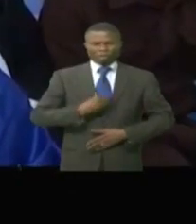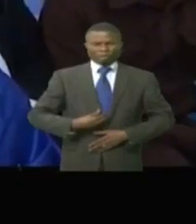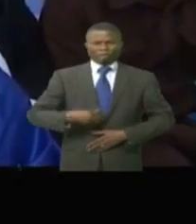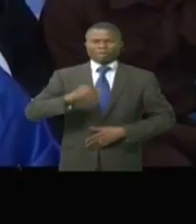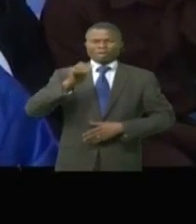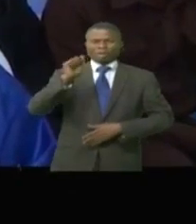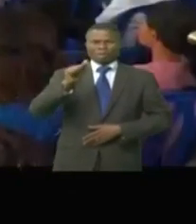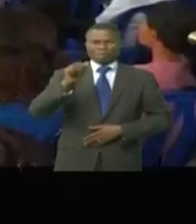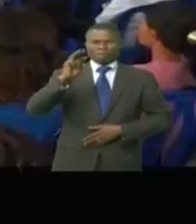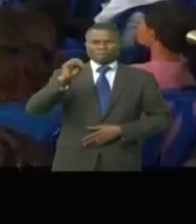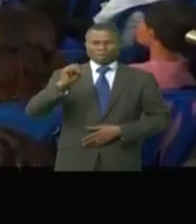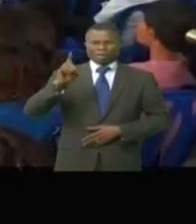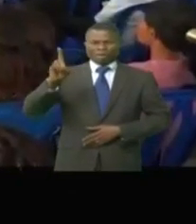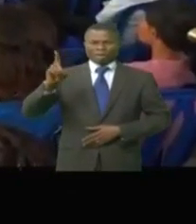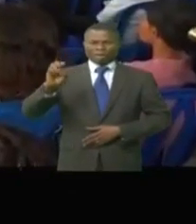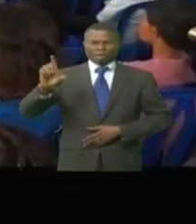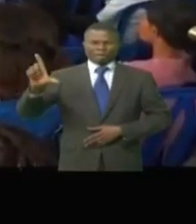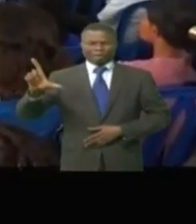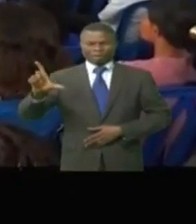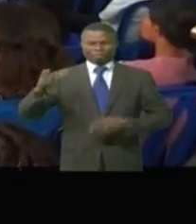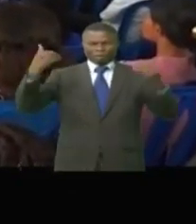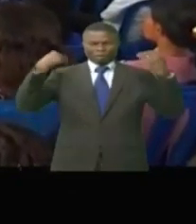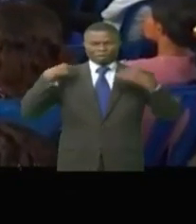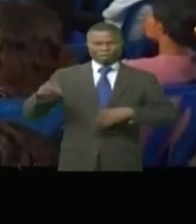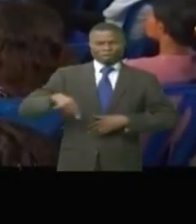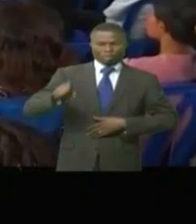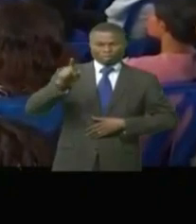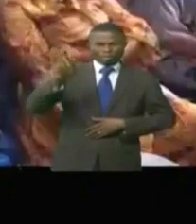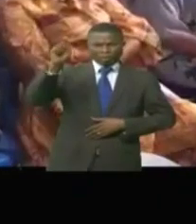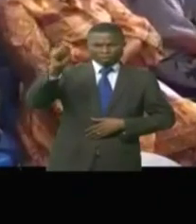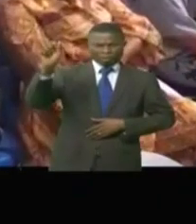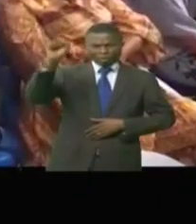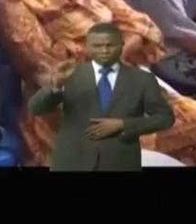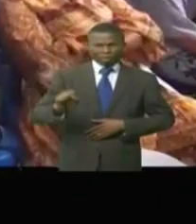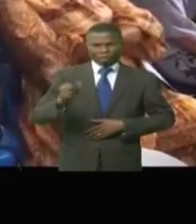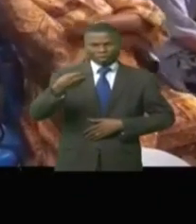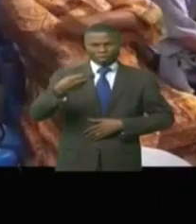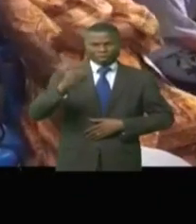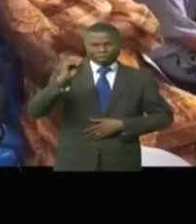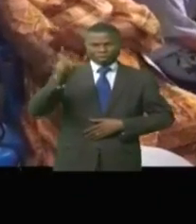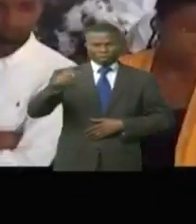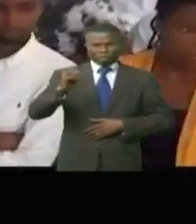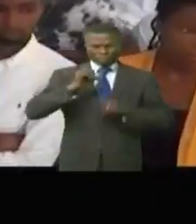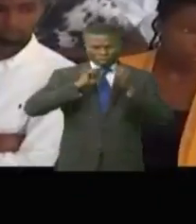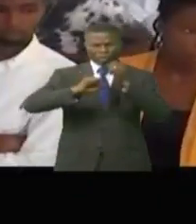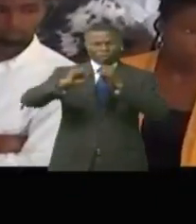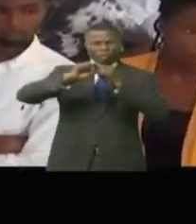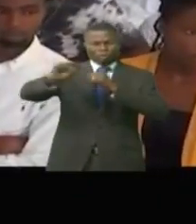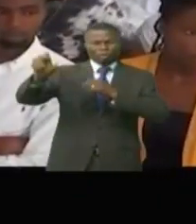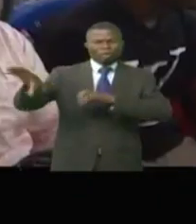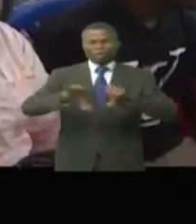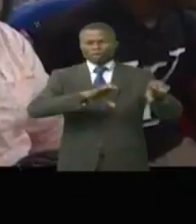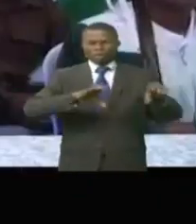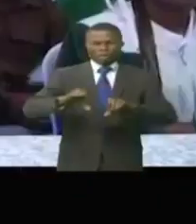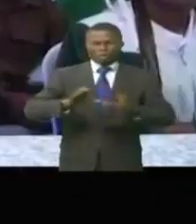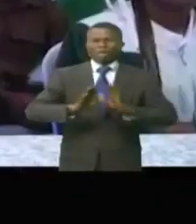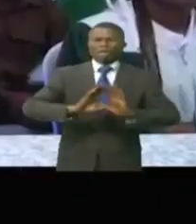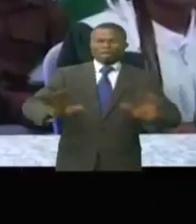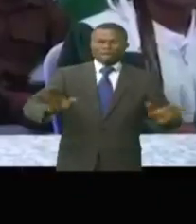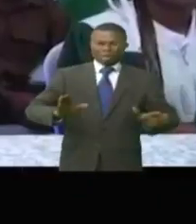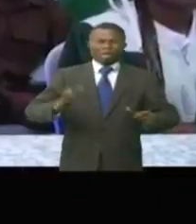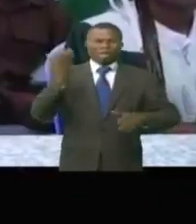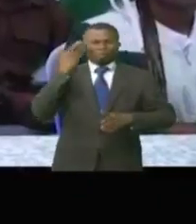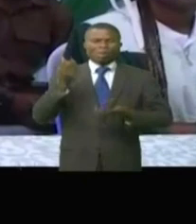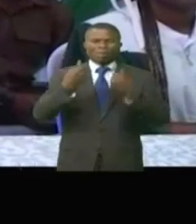Nikoba Sabangu. Pour l'autorité provinciale de la Tchopo, celle-ci est une occasion de vulgariser les activités et les compétences d'un